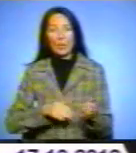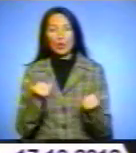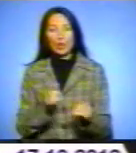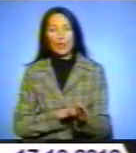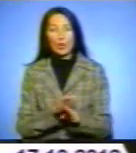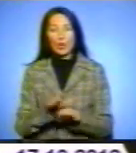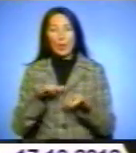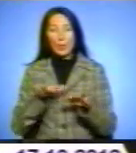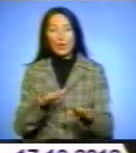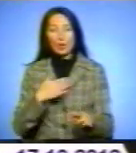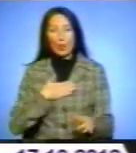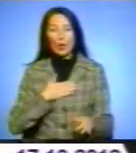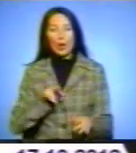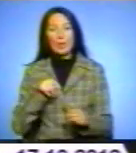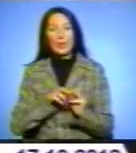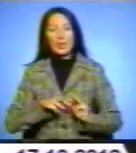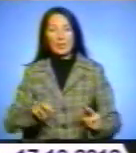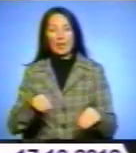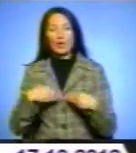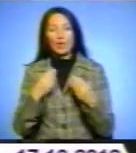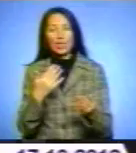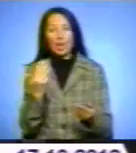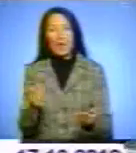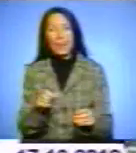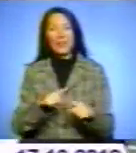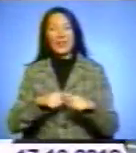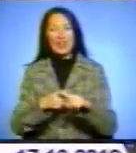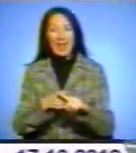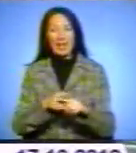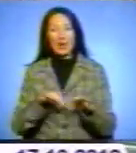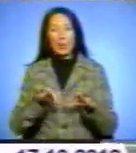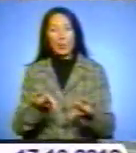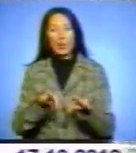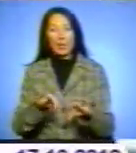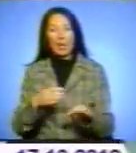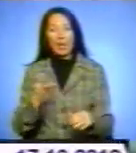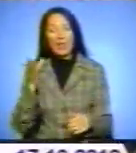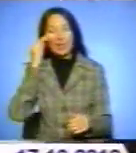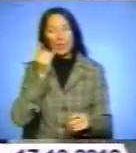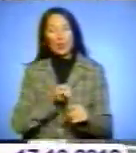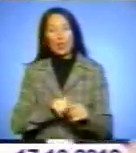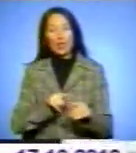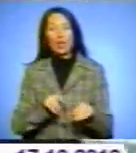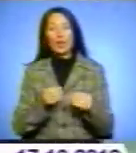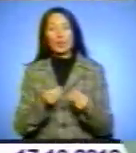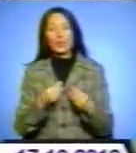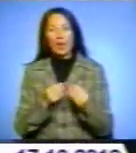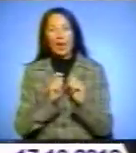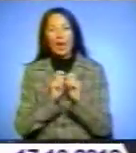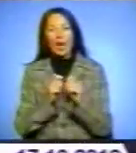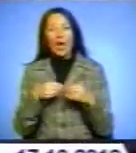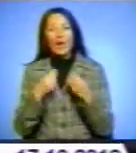справ, вручити вам техніку. І ми вважаємо, що такі вручення будуть продовжуватися у нас.